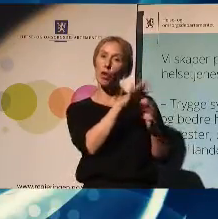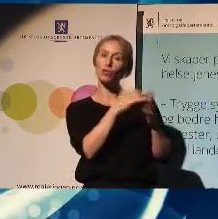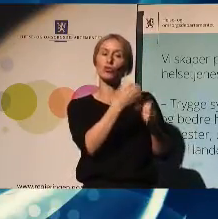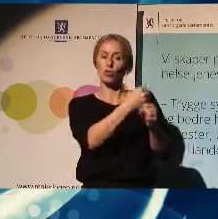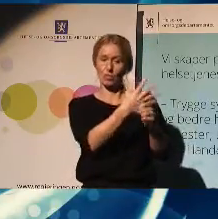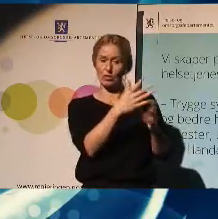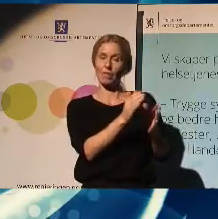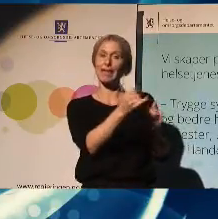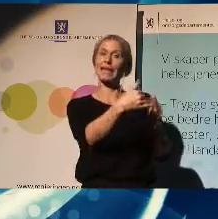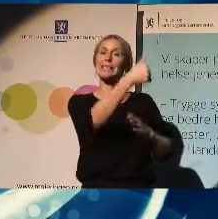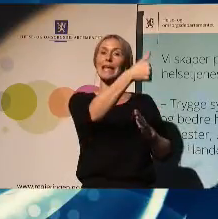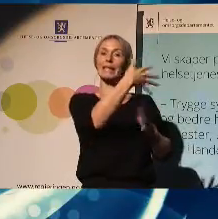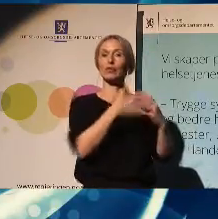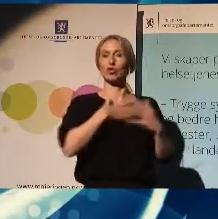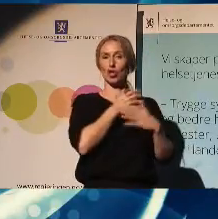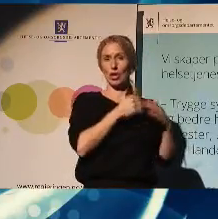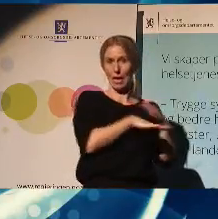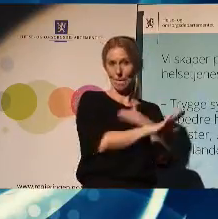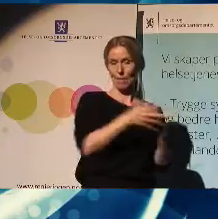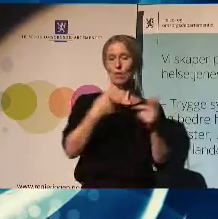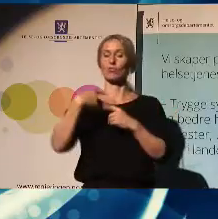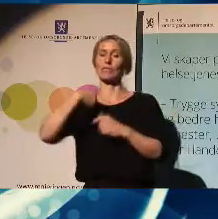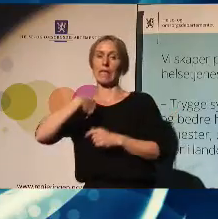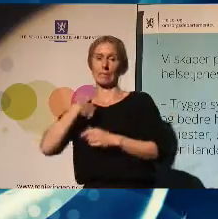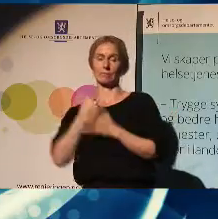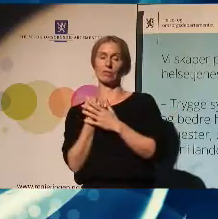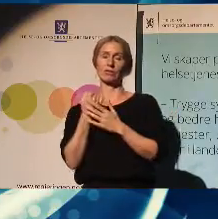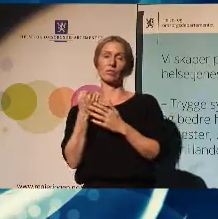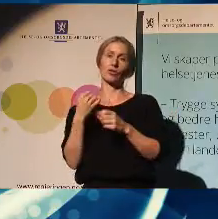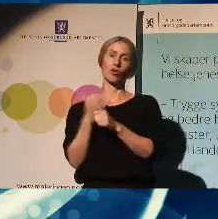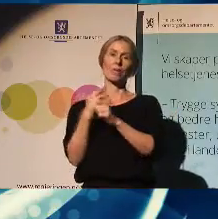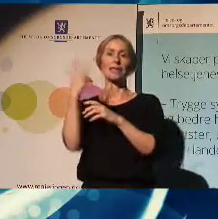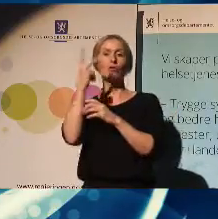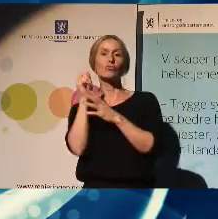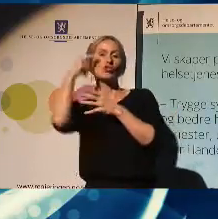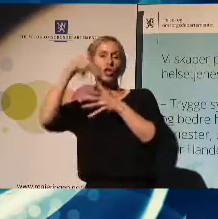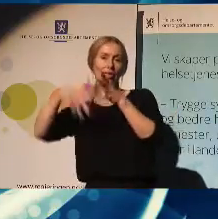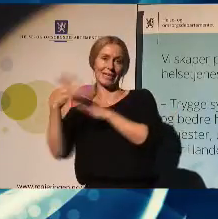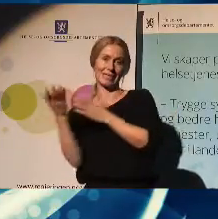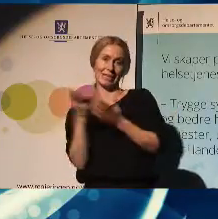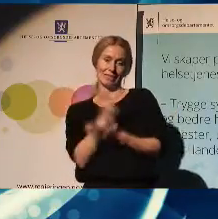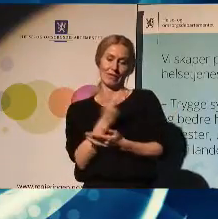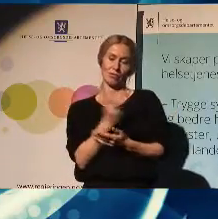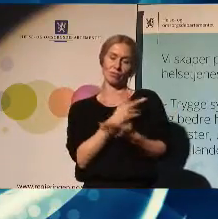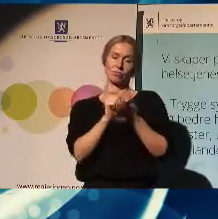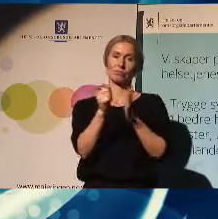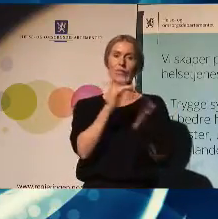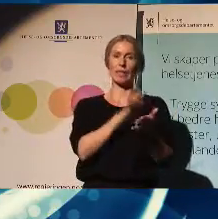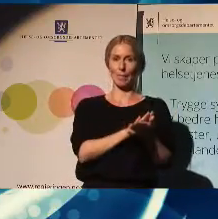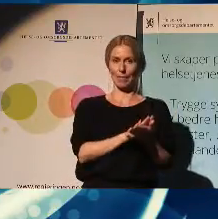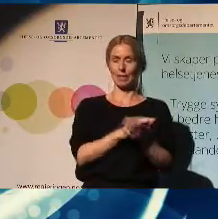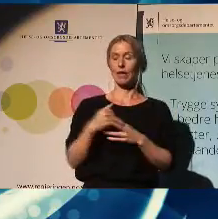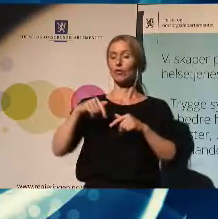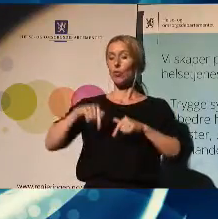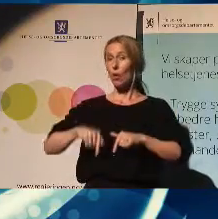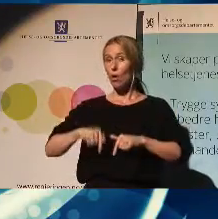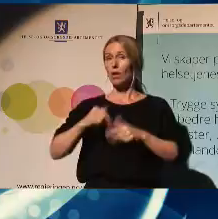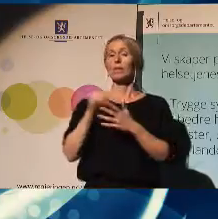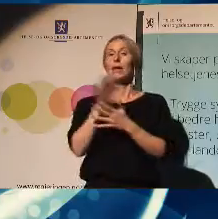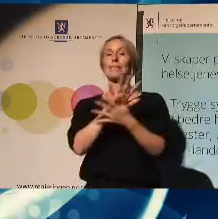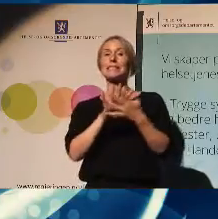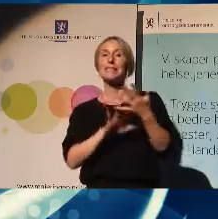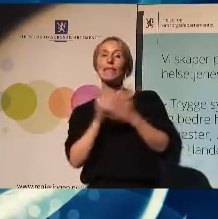på sykehjemmen, og jeg som jobber i ruspsykiatritjenesten. Jeg skal beskrive